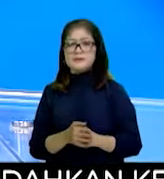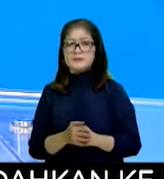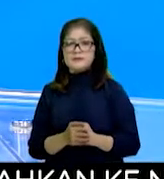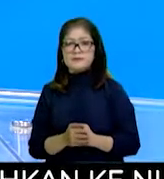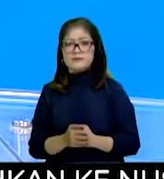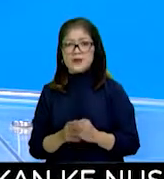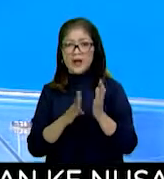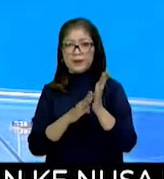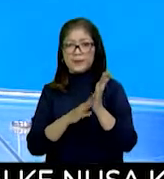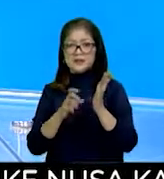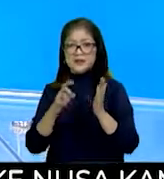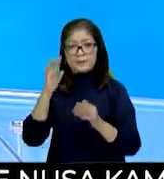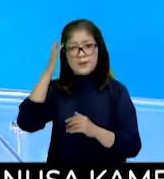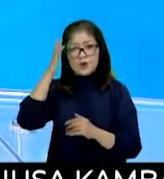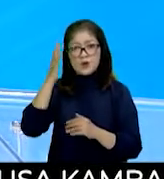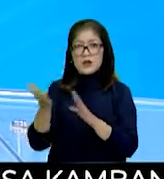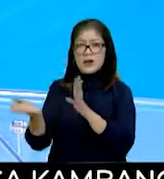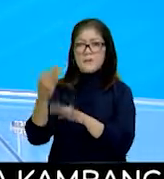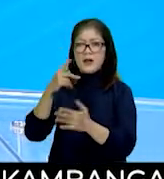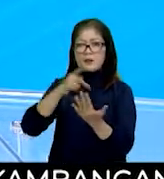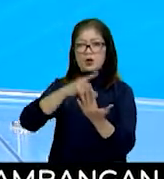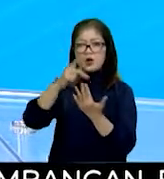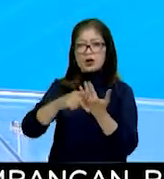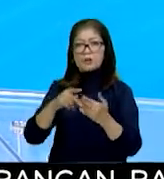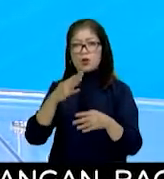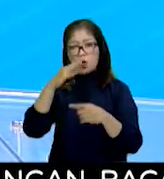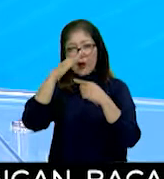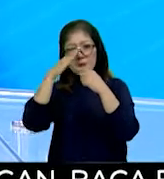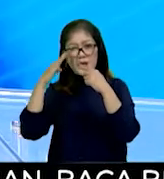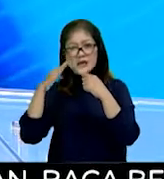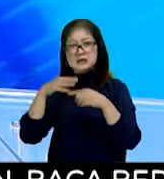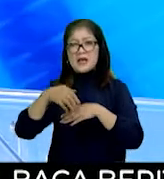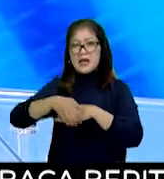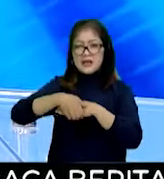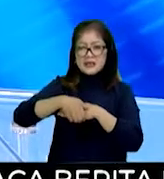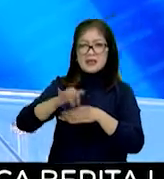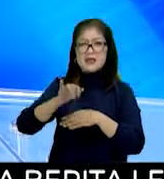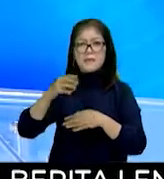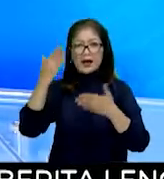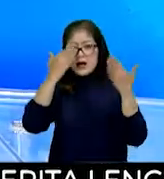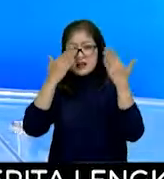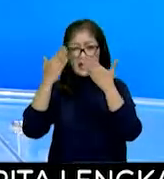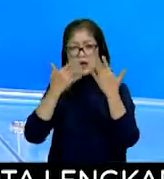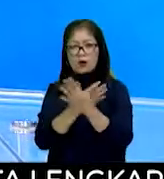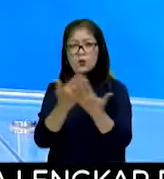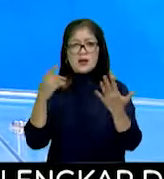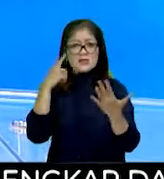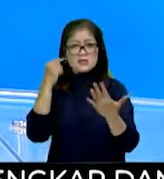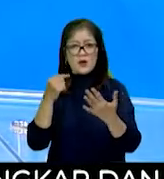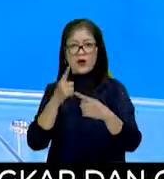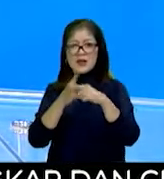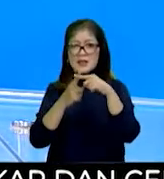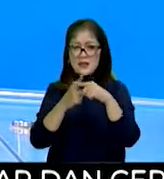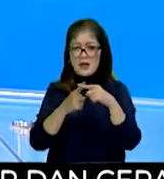Pemirsa, MNC Peduli kembali menggelar operasi hernia dan katarak gratis untuk masyarakat di Jawa Tengah. Operasi ini diharapkan dapat membantu pasien